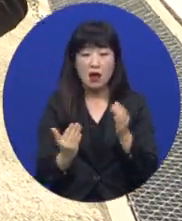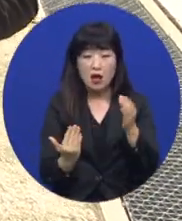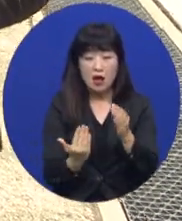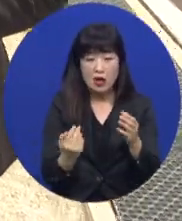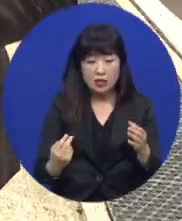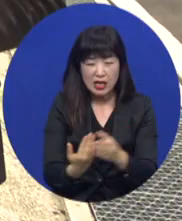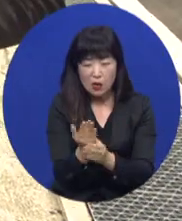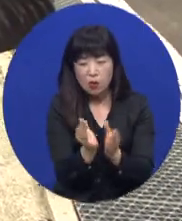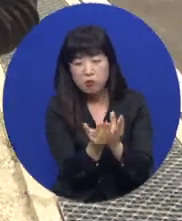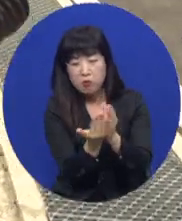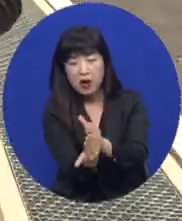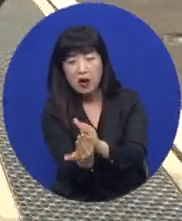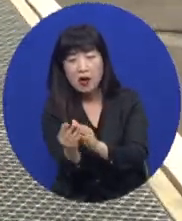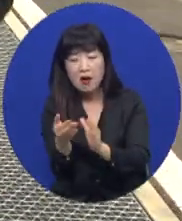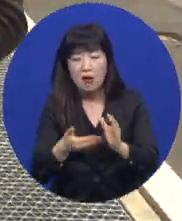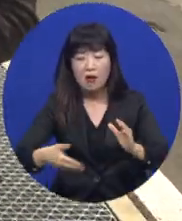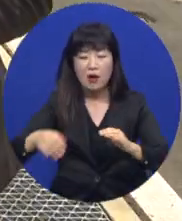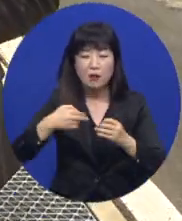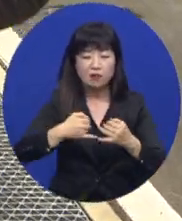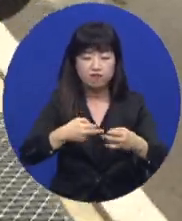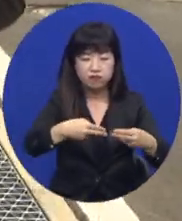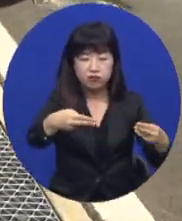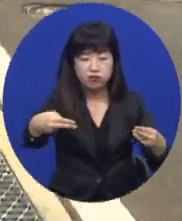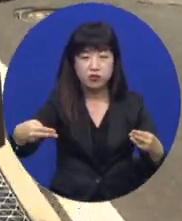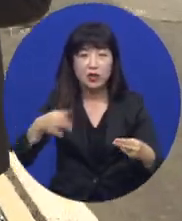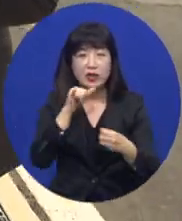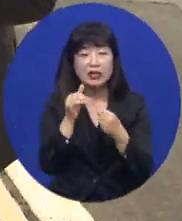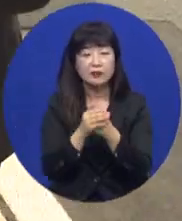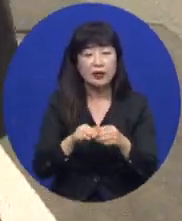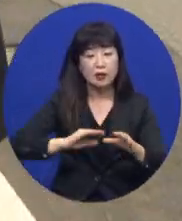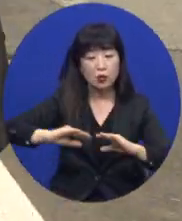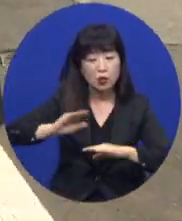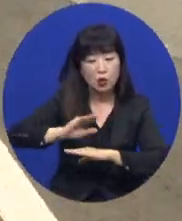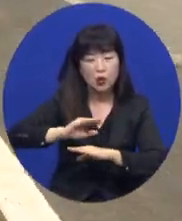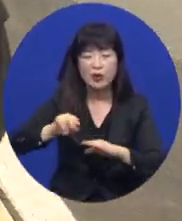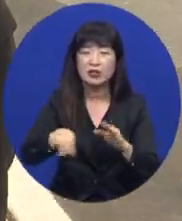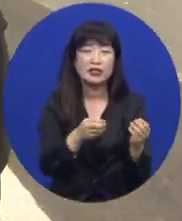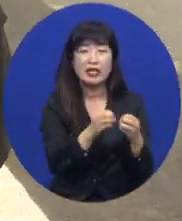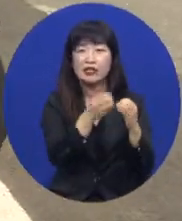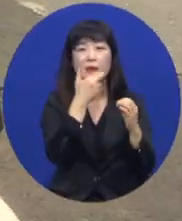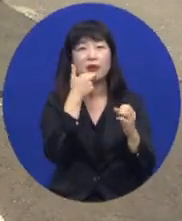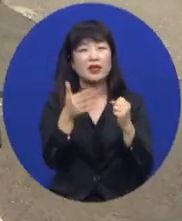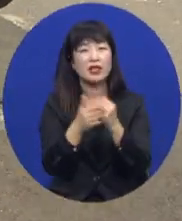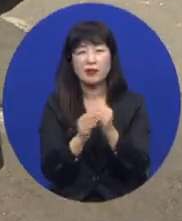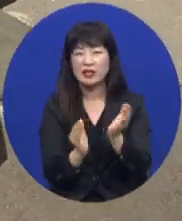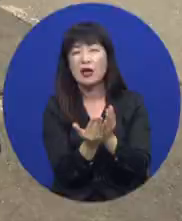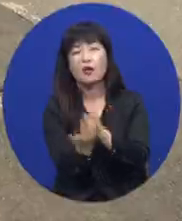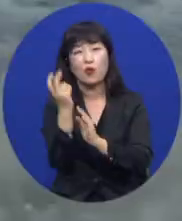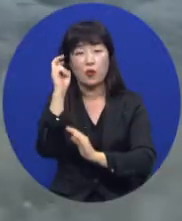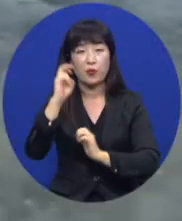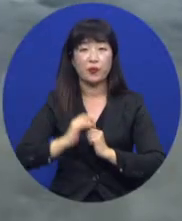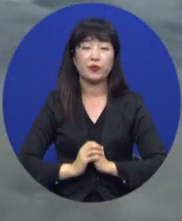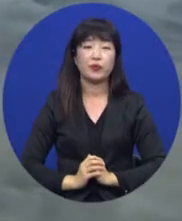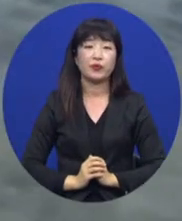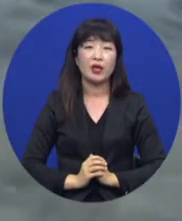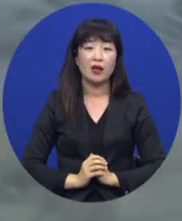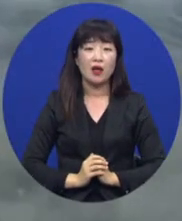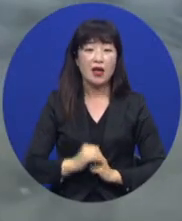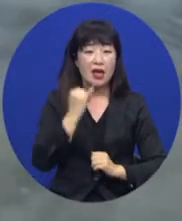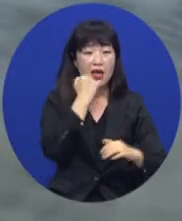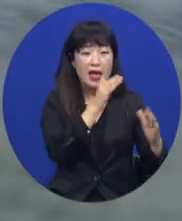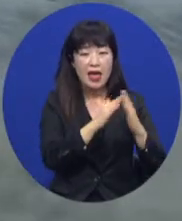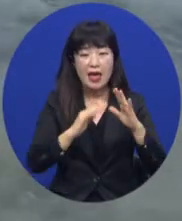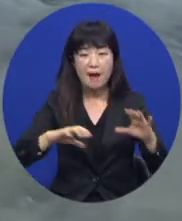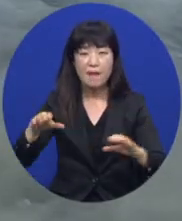여 모십니다 둘레를 따라 울타리가 이어져 있지만 도로변에는 설치돼 있지 않아 사고로 이어졌습니다 해안 마을